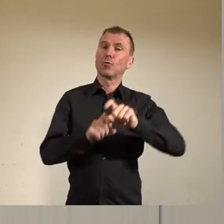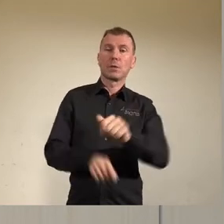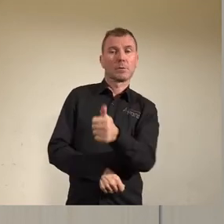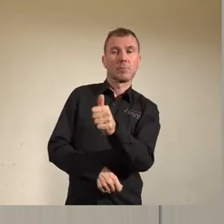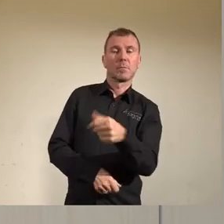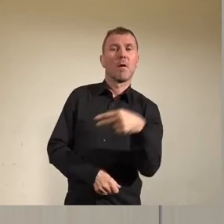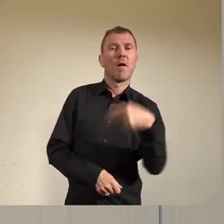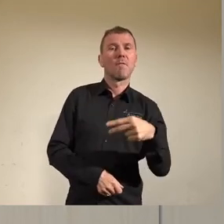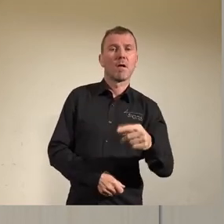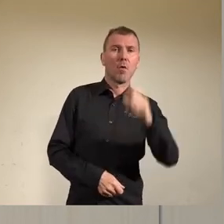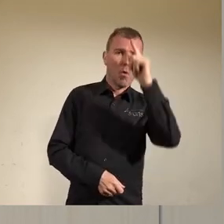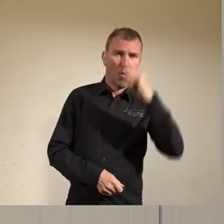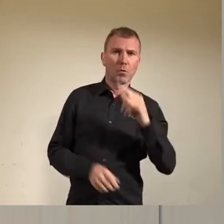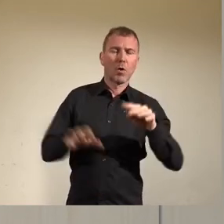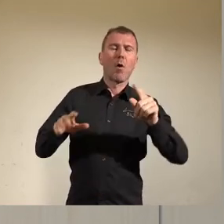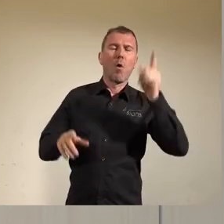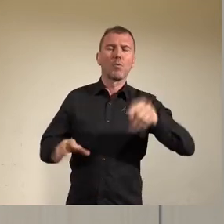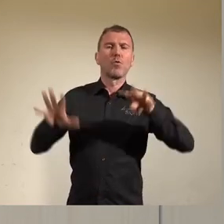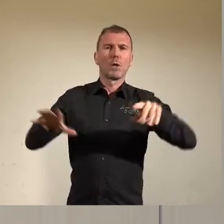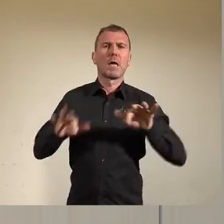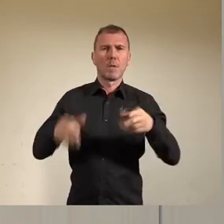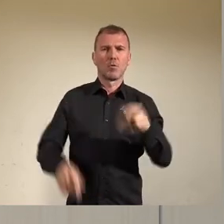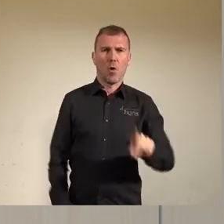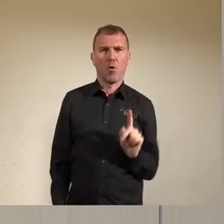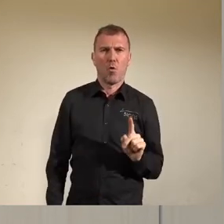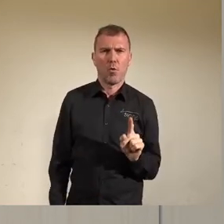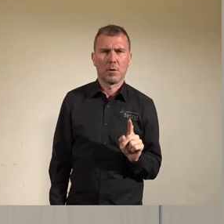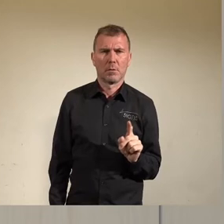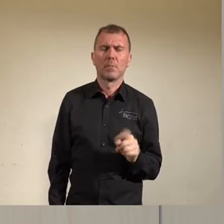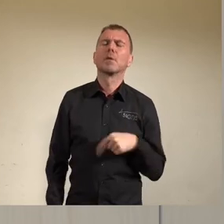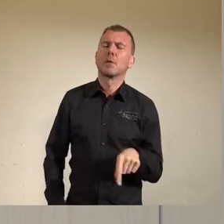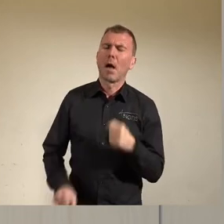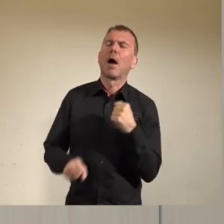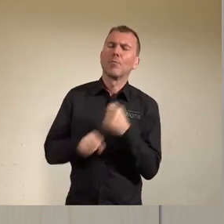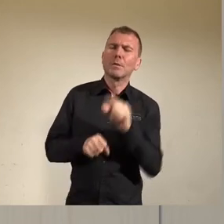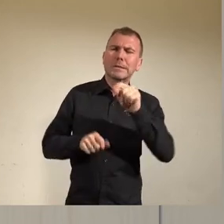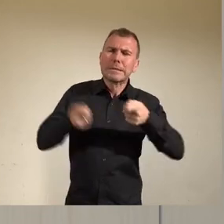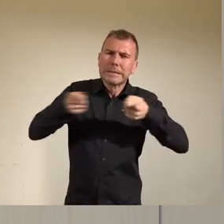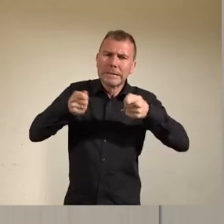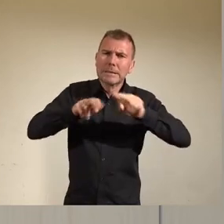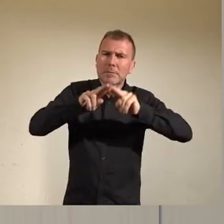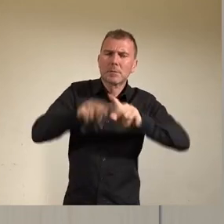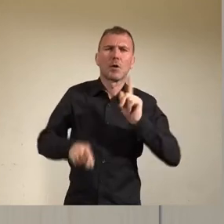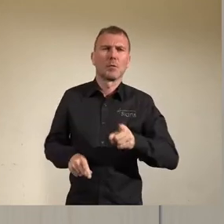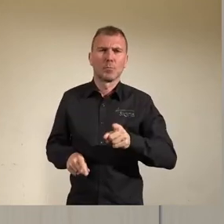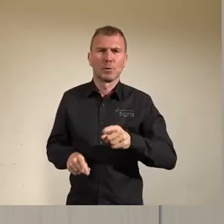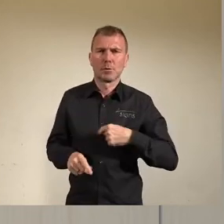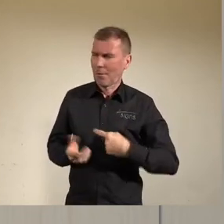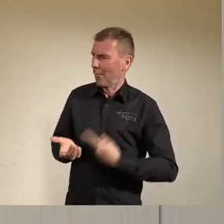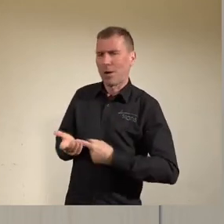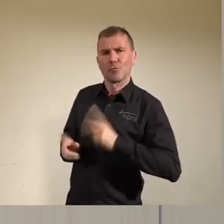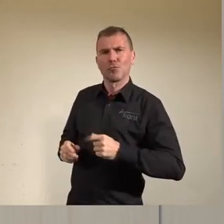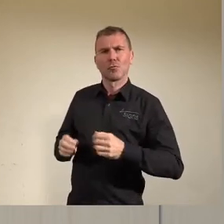prognostizierten fehlenden 119 Millionen Euro. Wir werden hier in geringem Maße nachsteuern müssen. Dafür verlangen wir von der